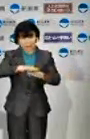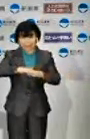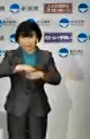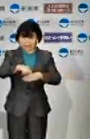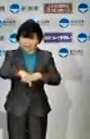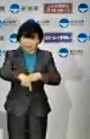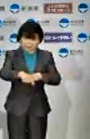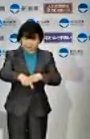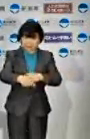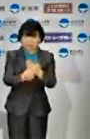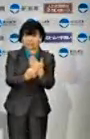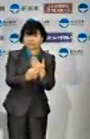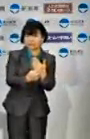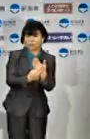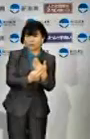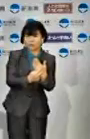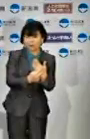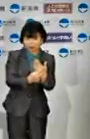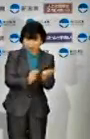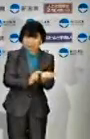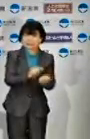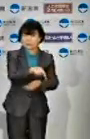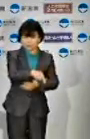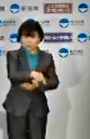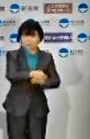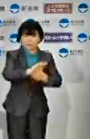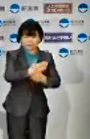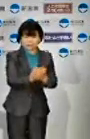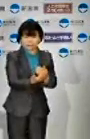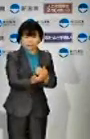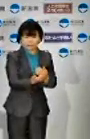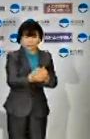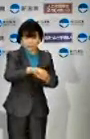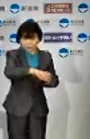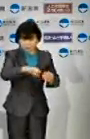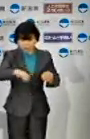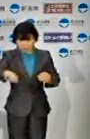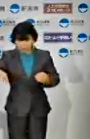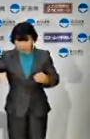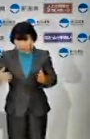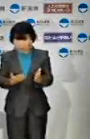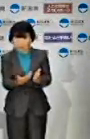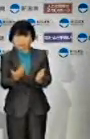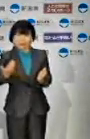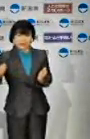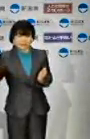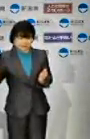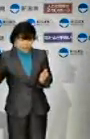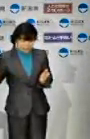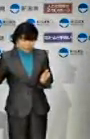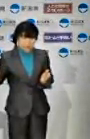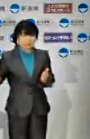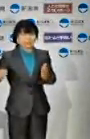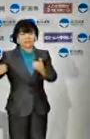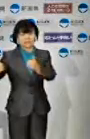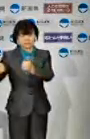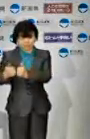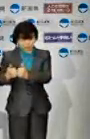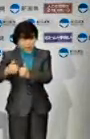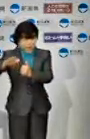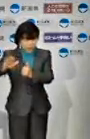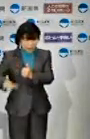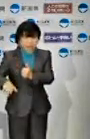ではそのまさに治療をするところが医療ですけれども、その周辺に先ほど申し上げました各種の相談とか